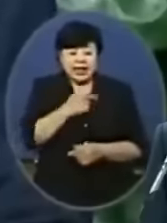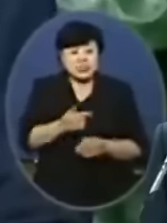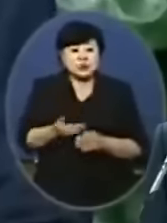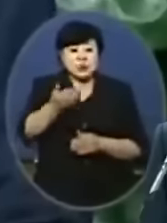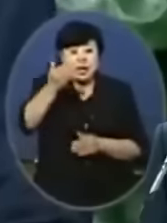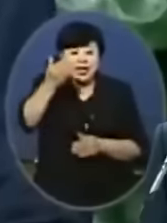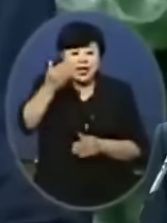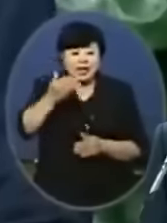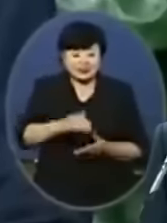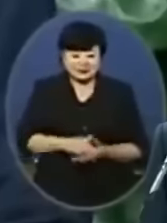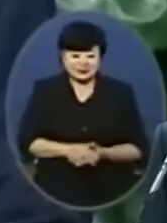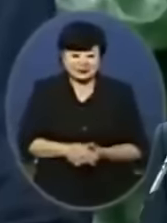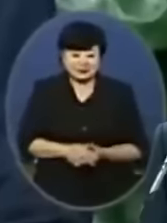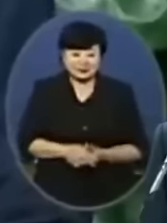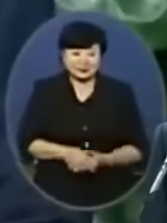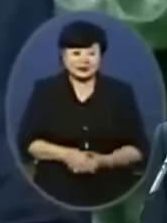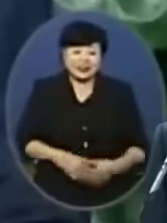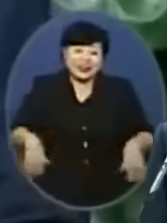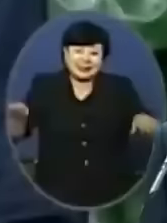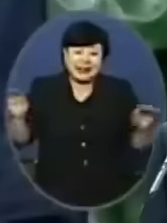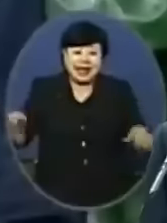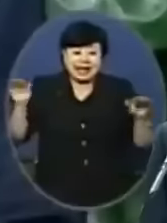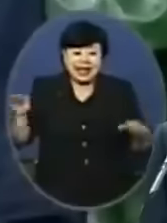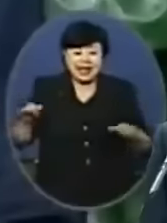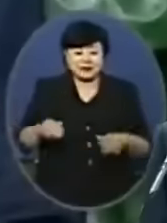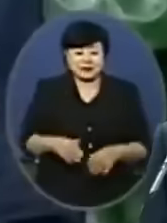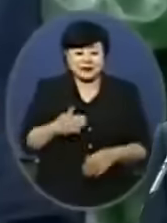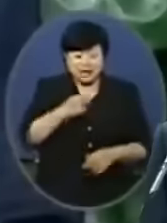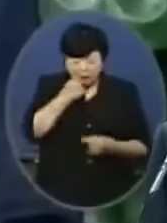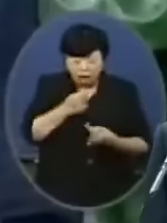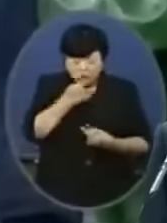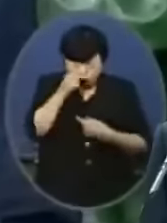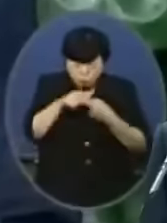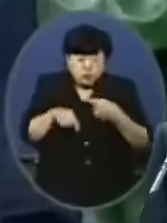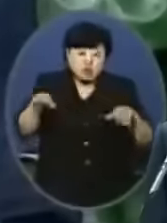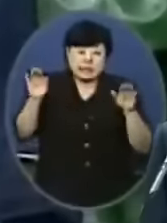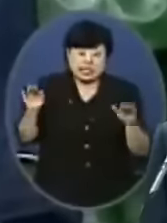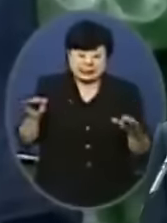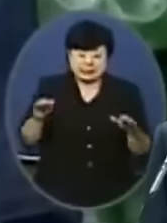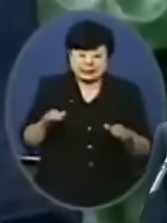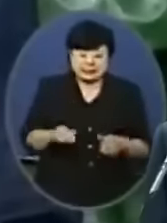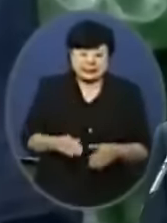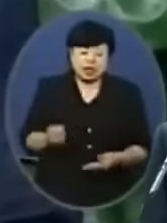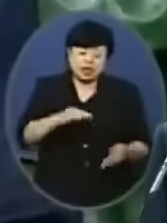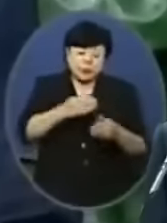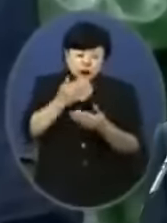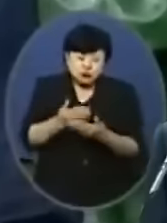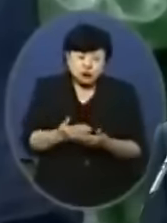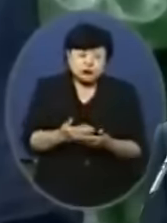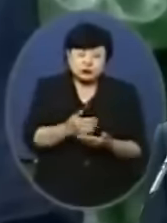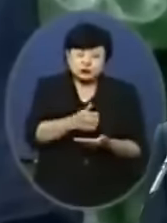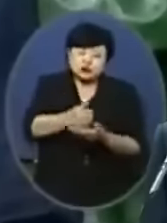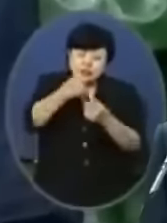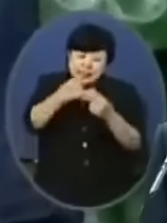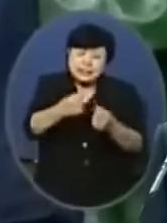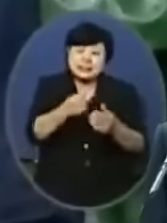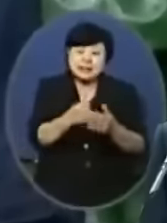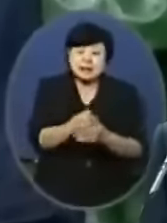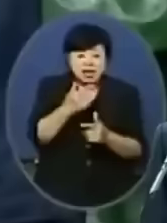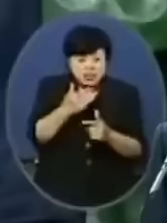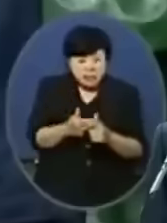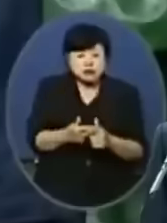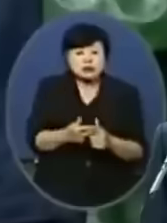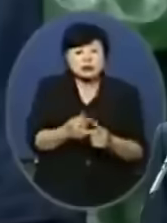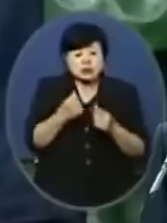위에 날개를 푸대거리면서 나는 독수리같이 덮어주시는 이가 계시는데